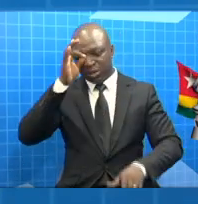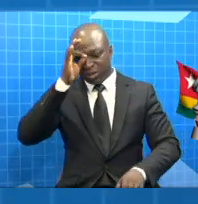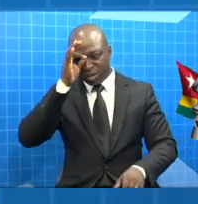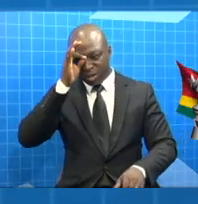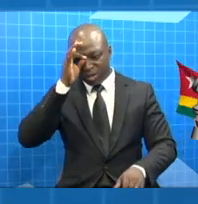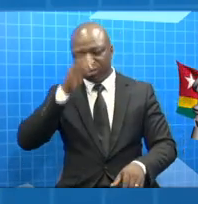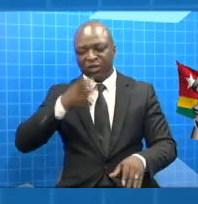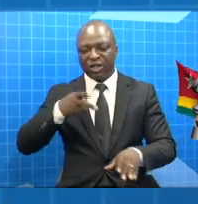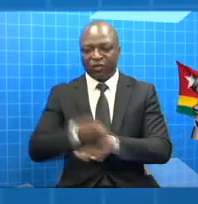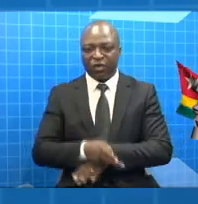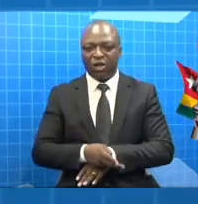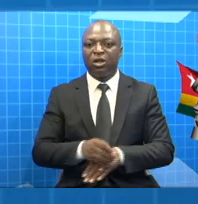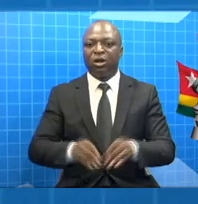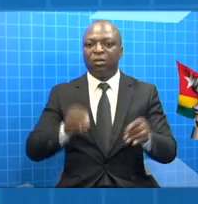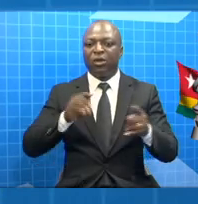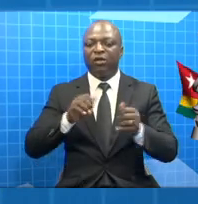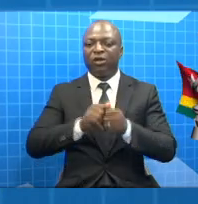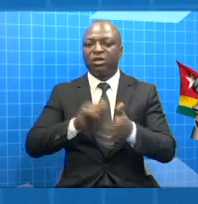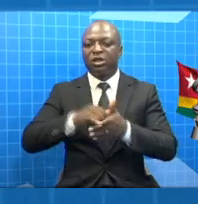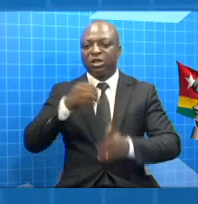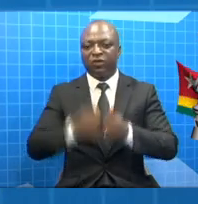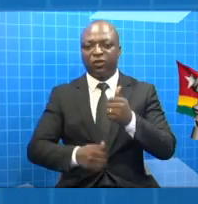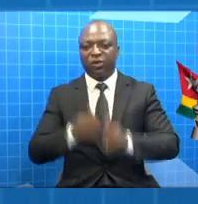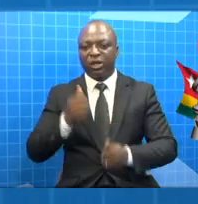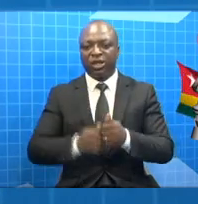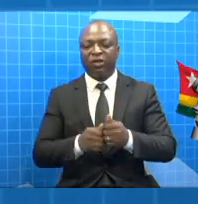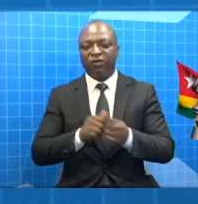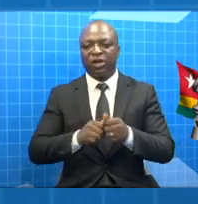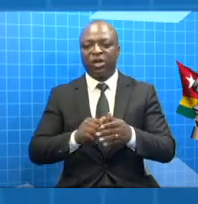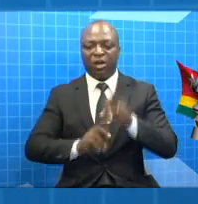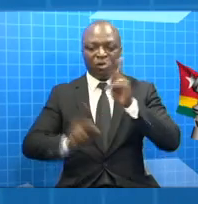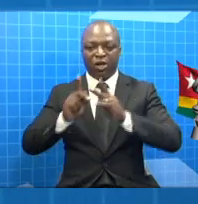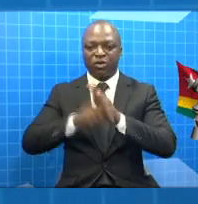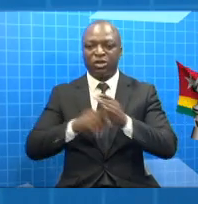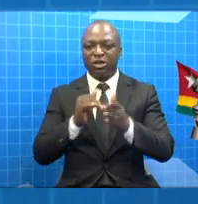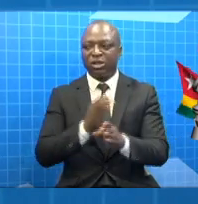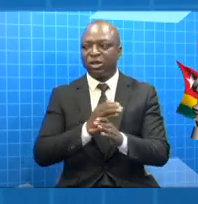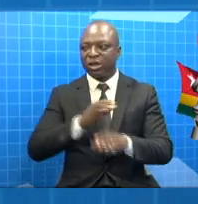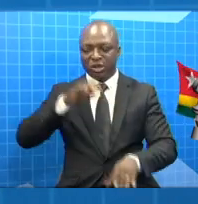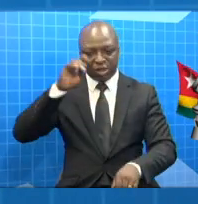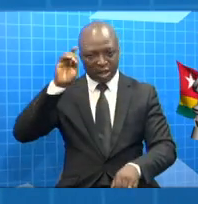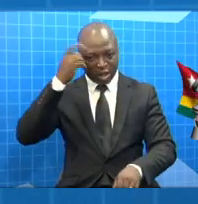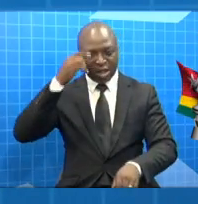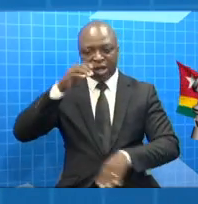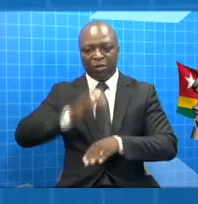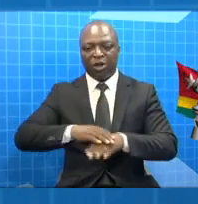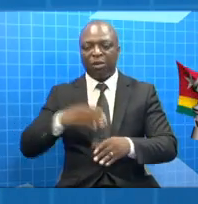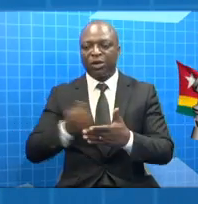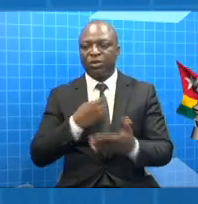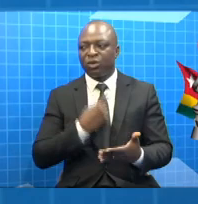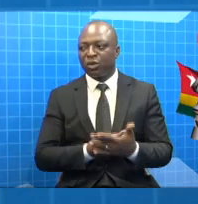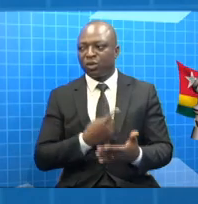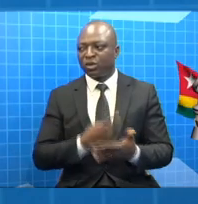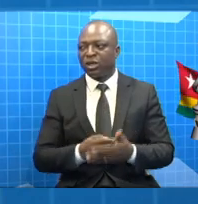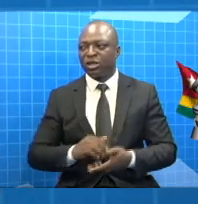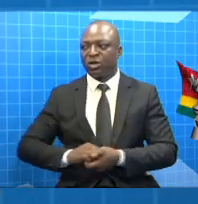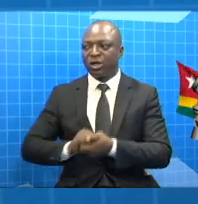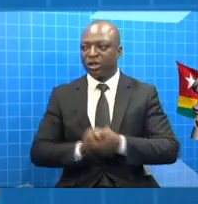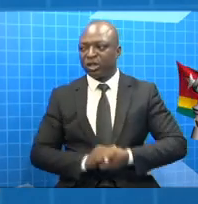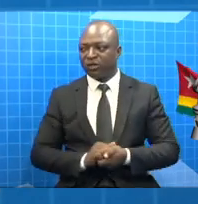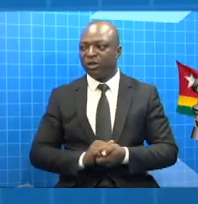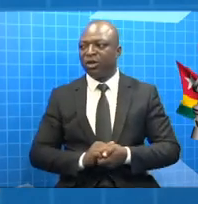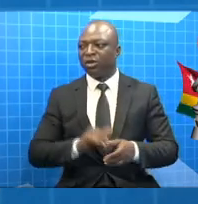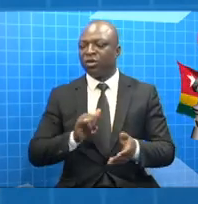l'extrémisme violent mettent à rude épreuve la quiétude des populations et la stabilité des États. Il en appelle à une prise de conscience collective de